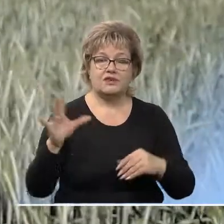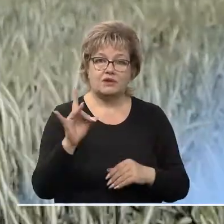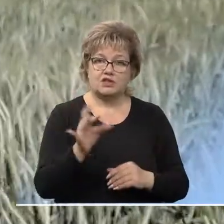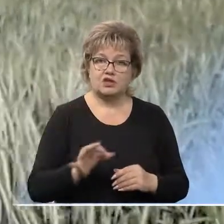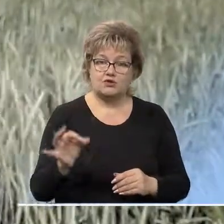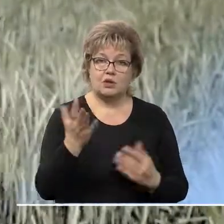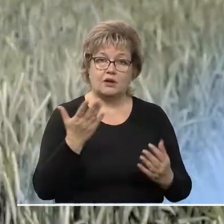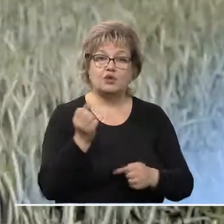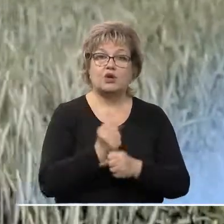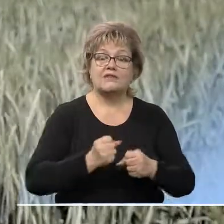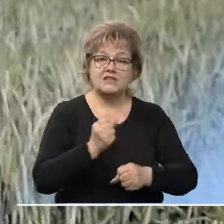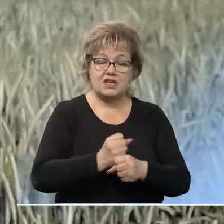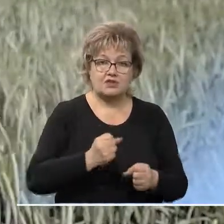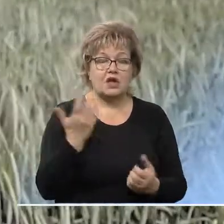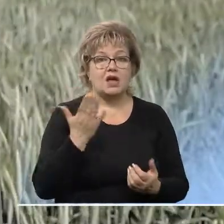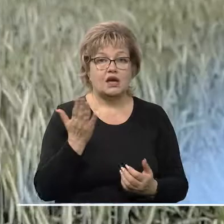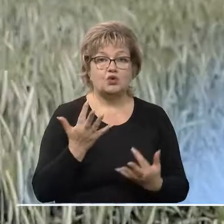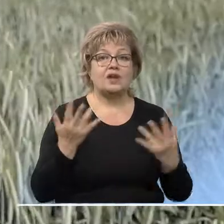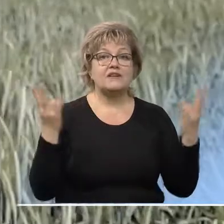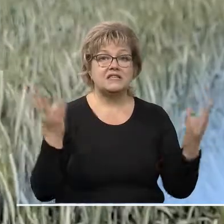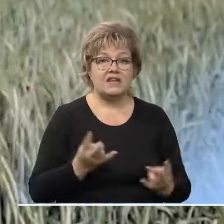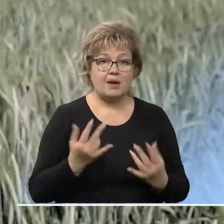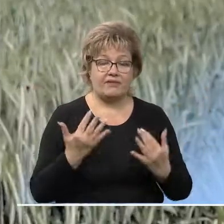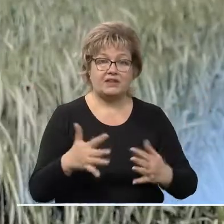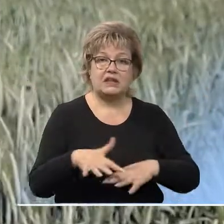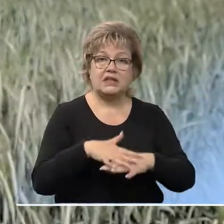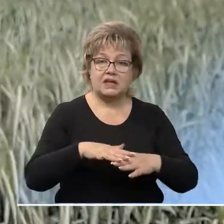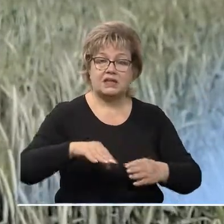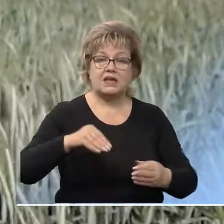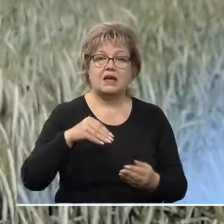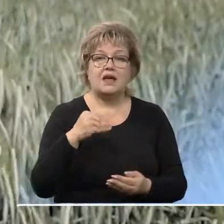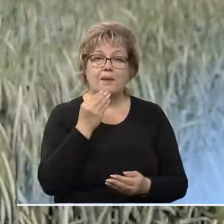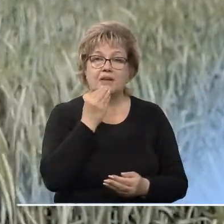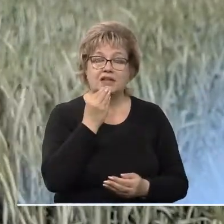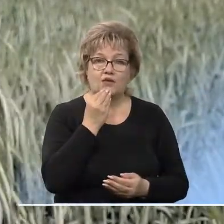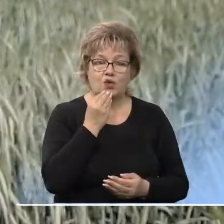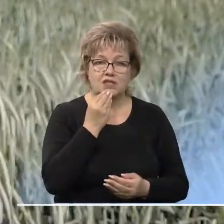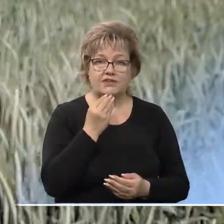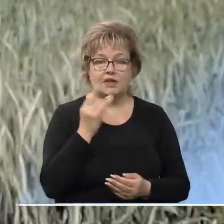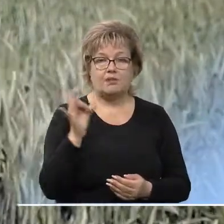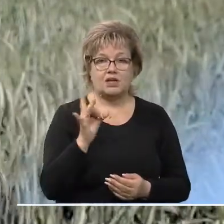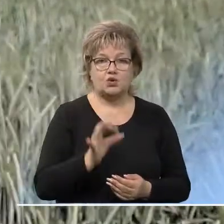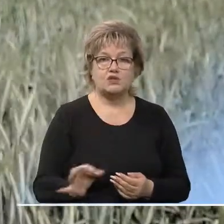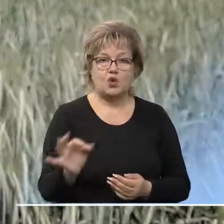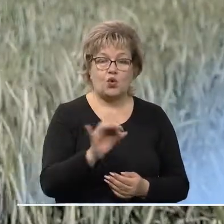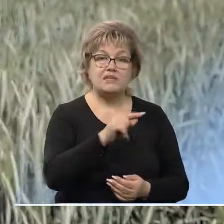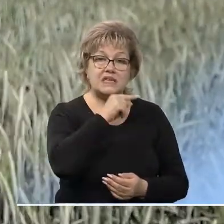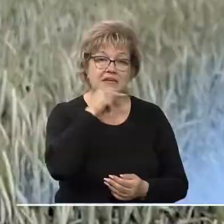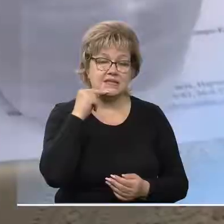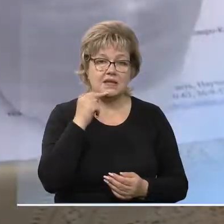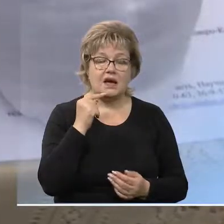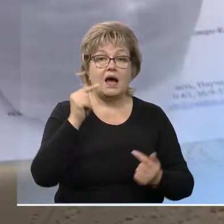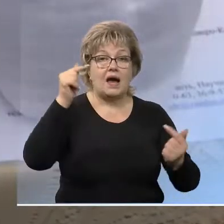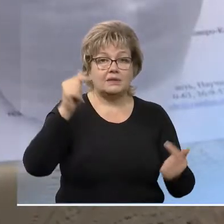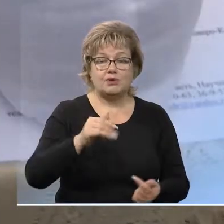высеваются в Ростовской области, которые возделываются и которые востребованы на рынке продовольственном Ростовской области,